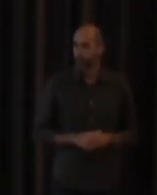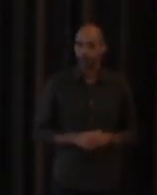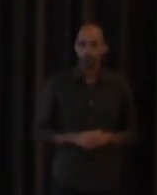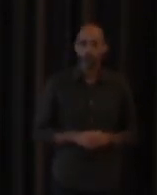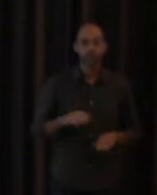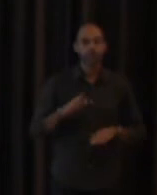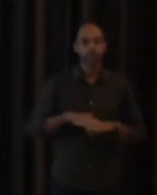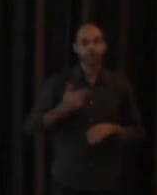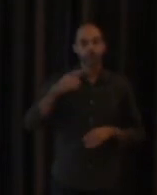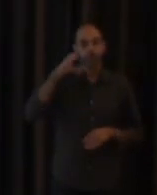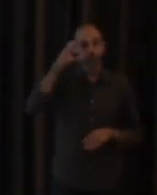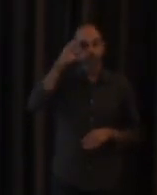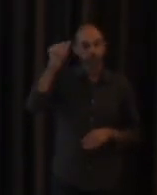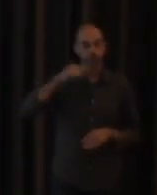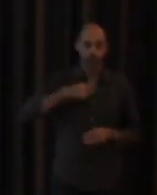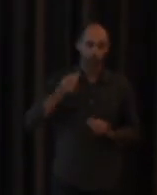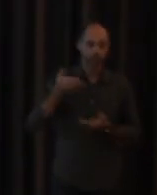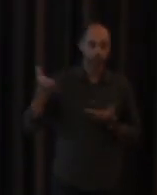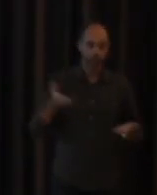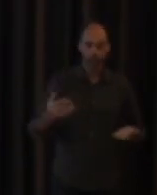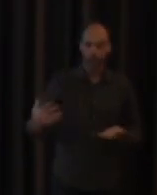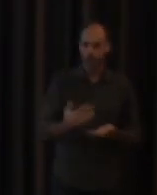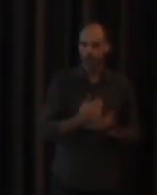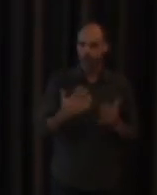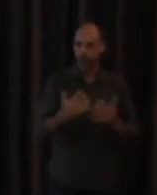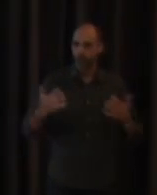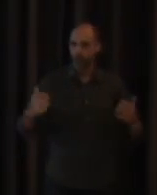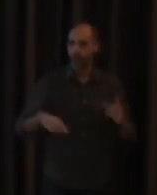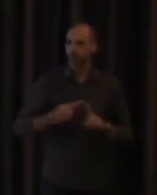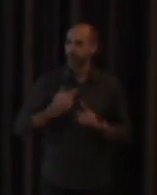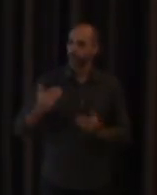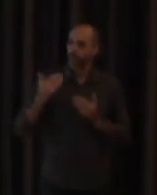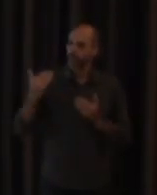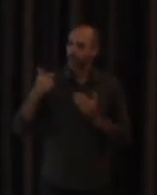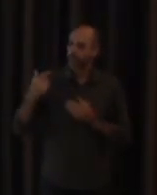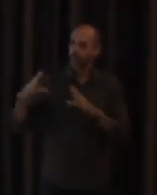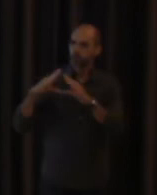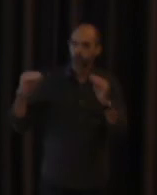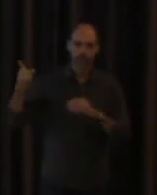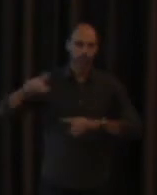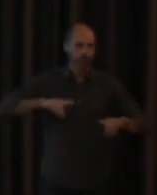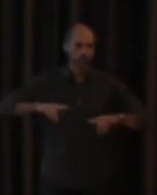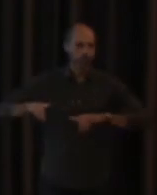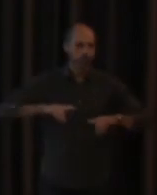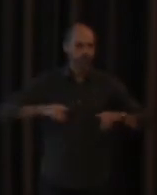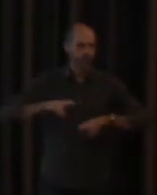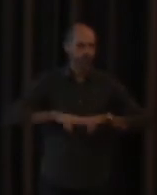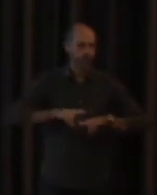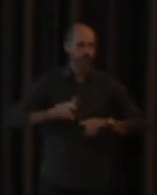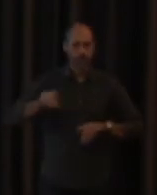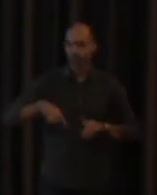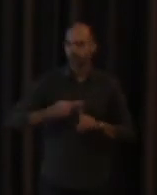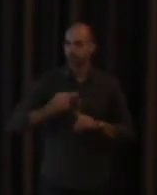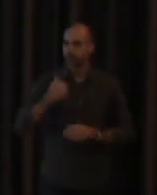per escoltar, per donar-vos la benvinguda a tots, per agrair a la facultat que hagi organitzat aquest acte i per agrair